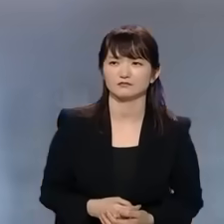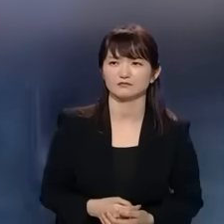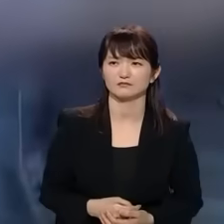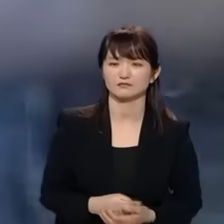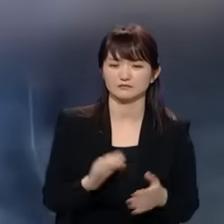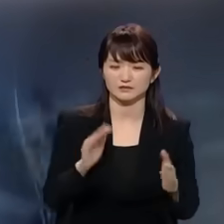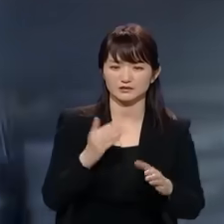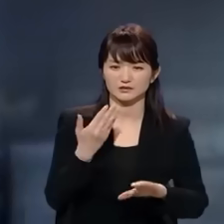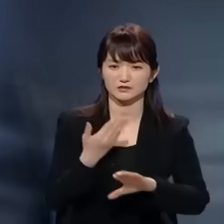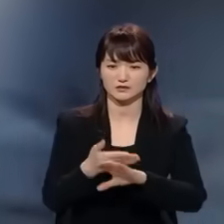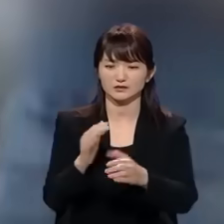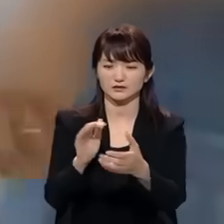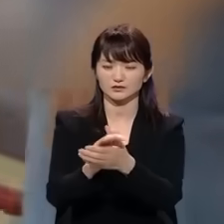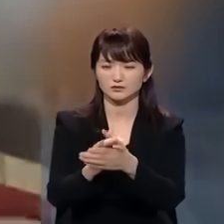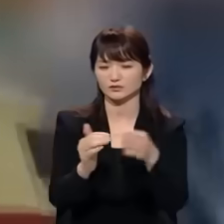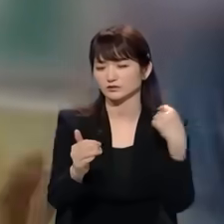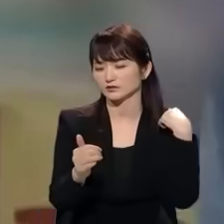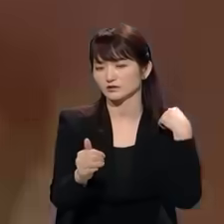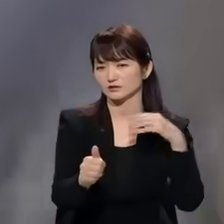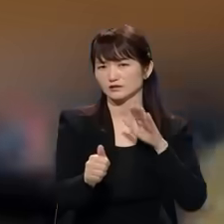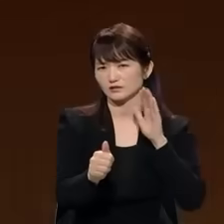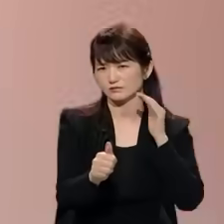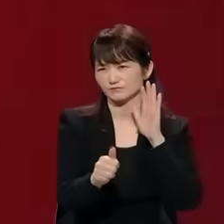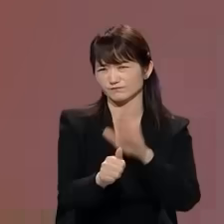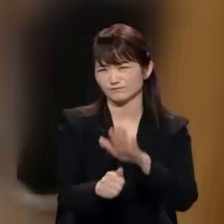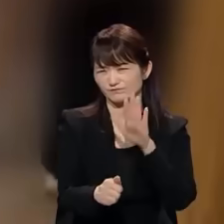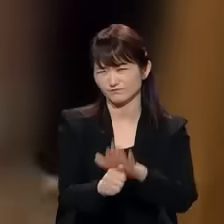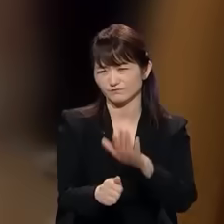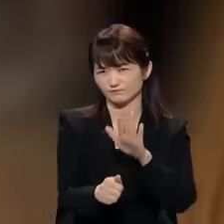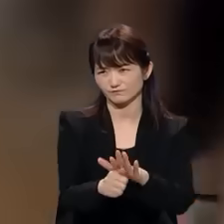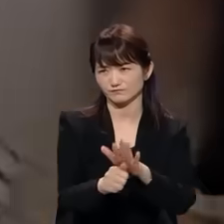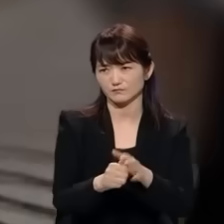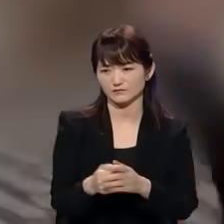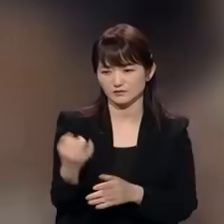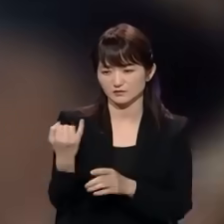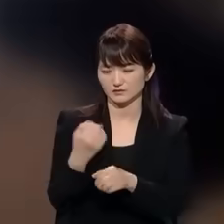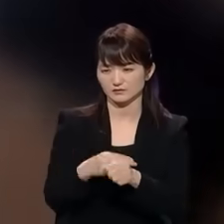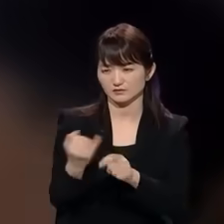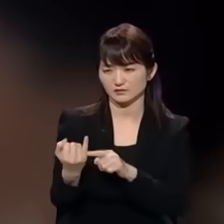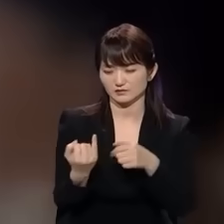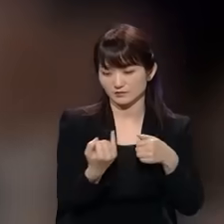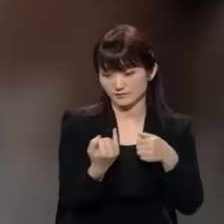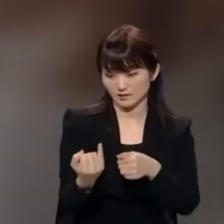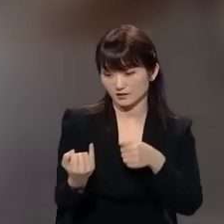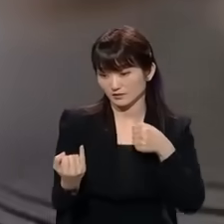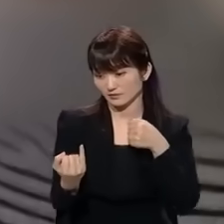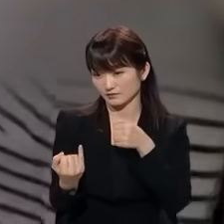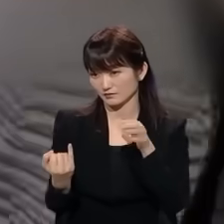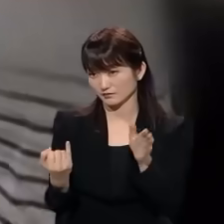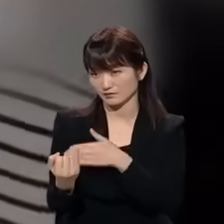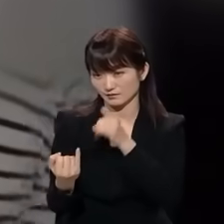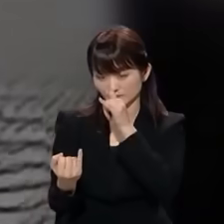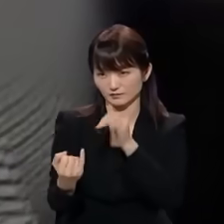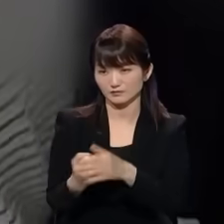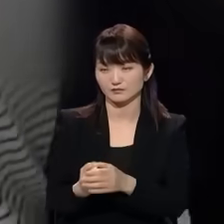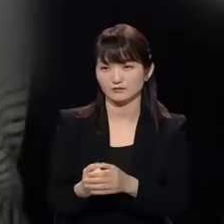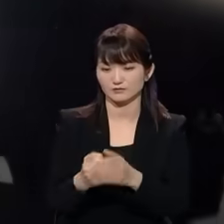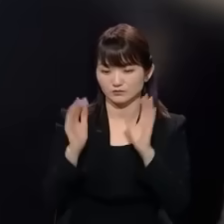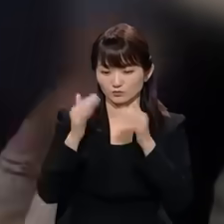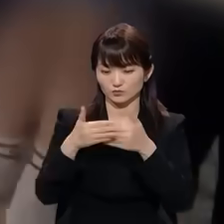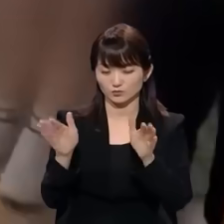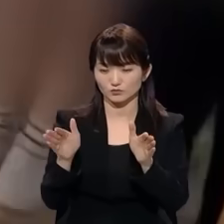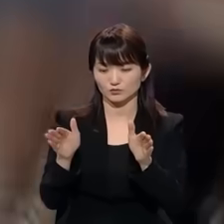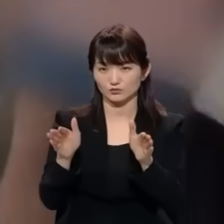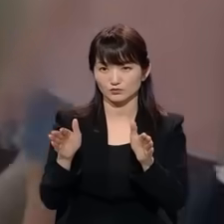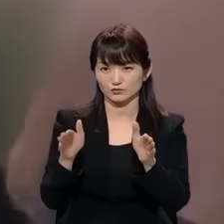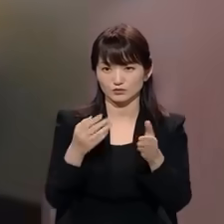다른 친구 등도 때리고 선생님 계속 때리면서 때리려고 하고 급기야는 교실에서 나와가지고 교실 유리창을